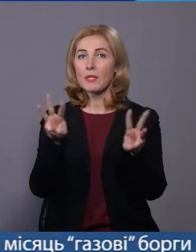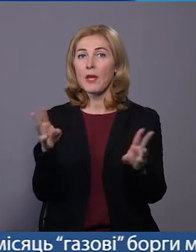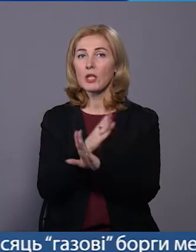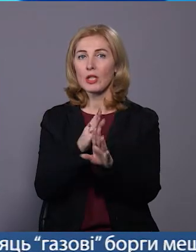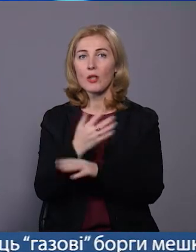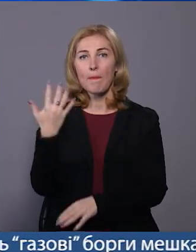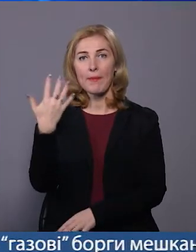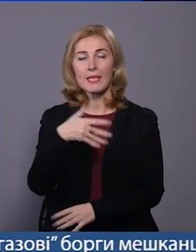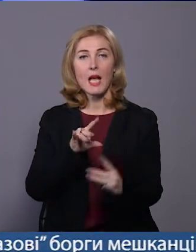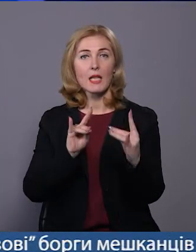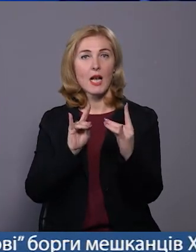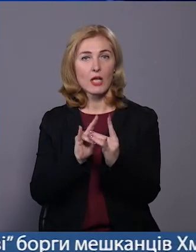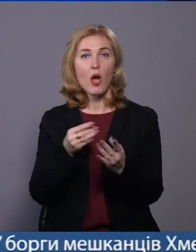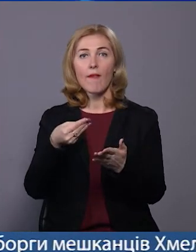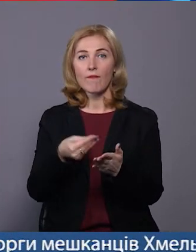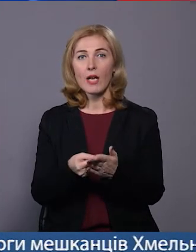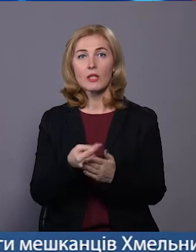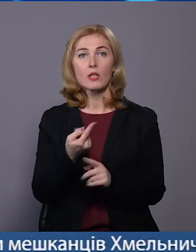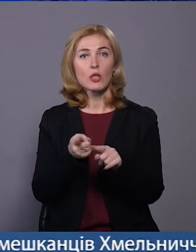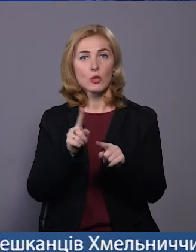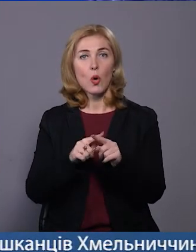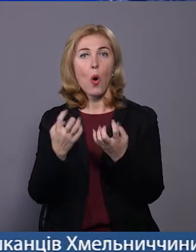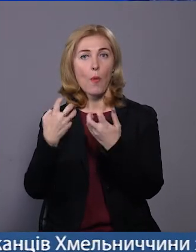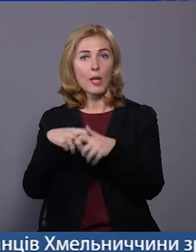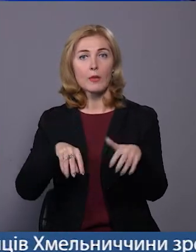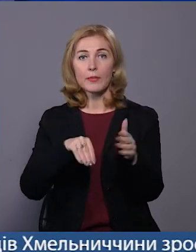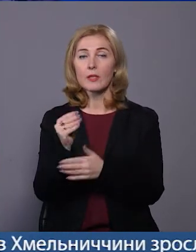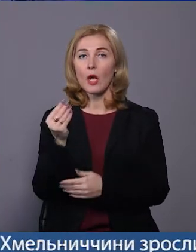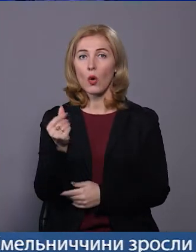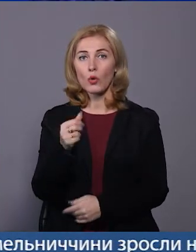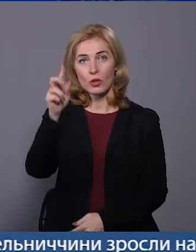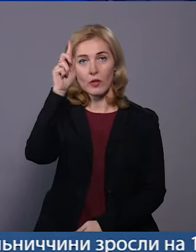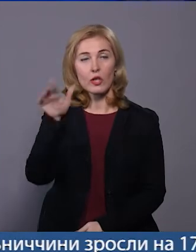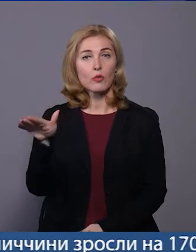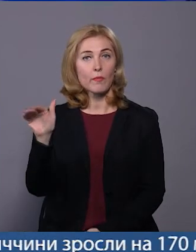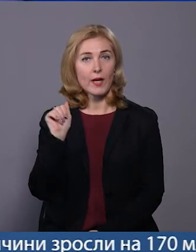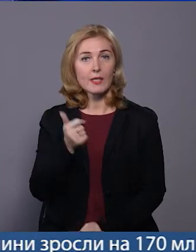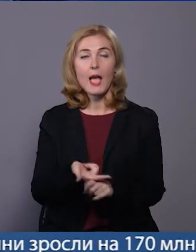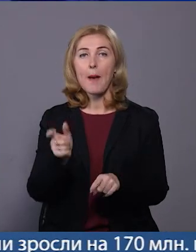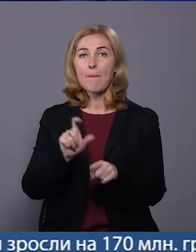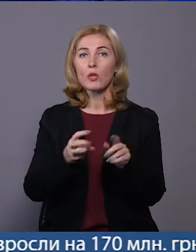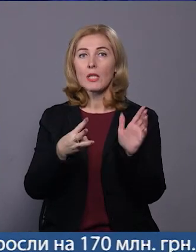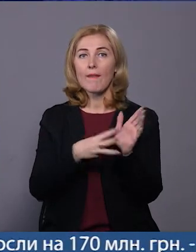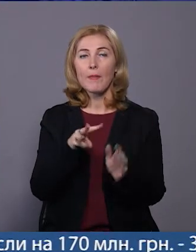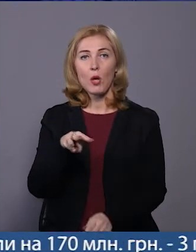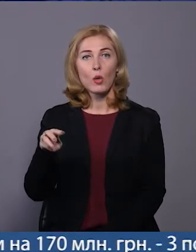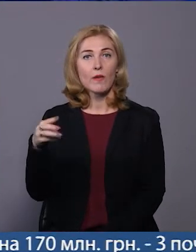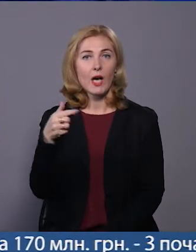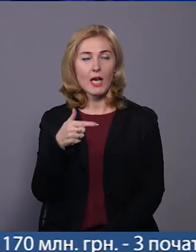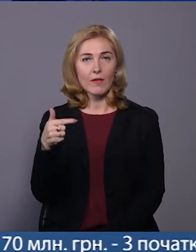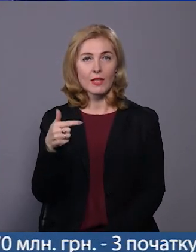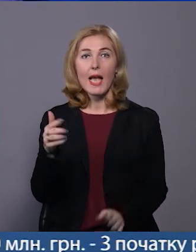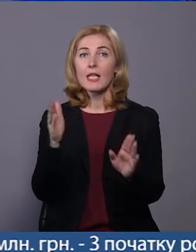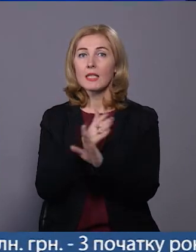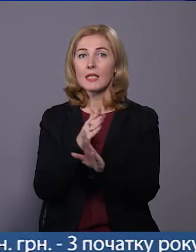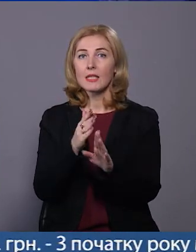киснем 50 ліжок. Вартість нового обладнання, придбаного за кошти державної субвенції, понад 8 мільйонів гривень.